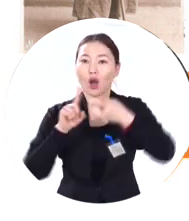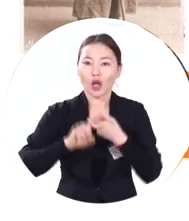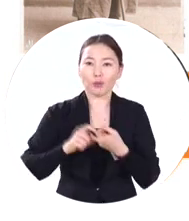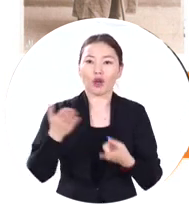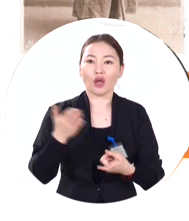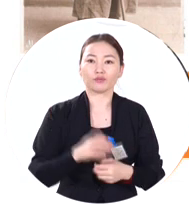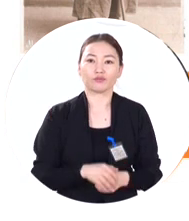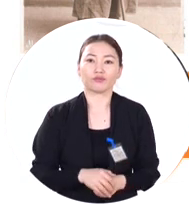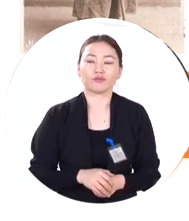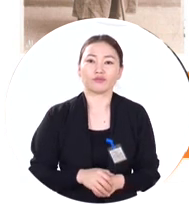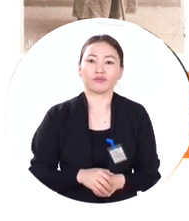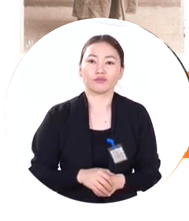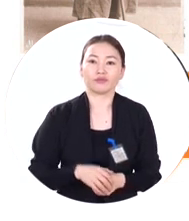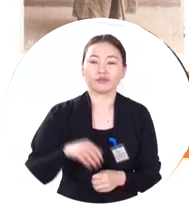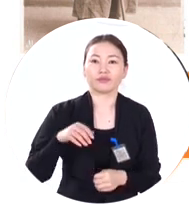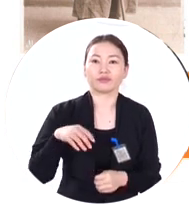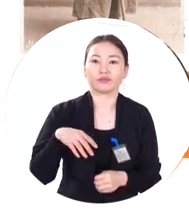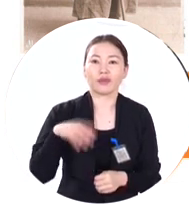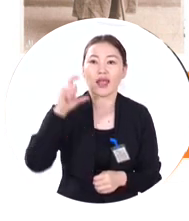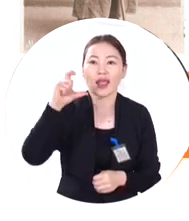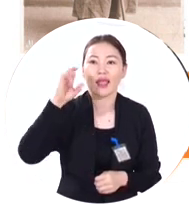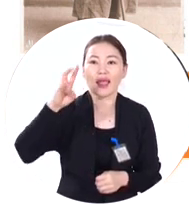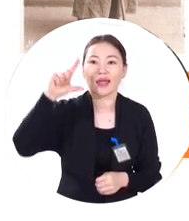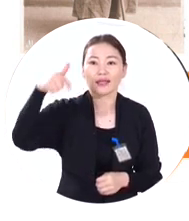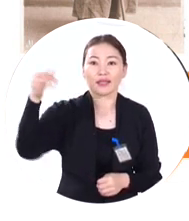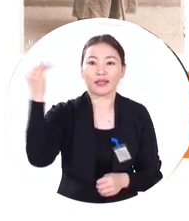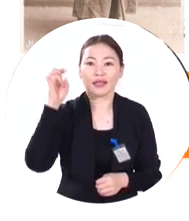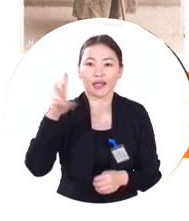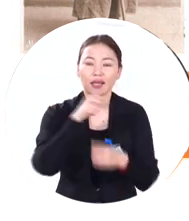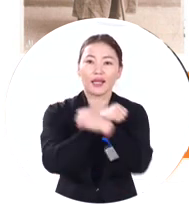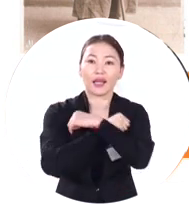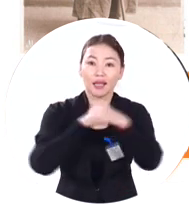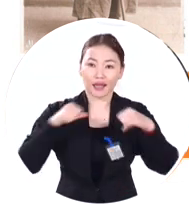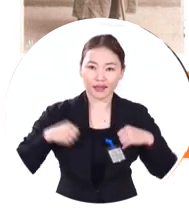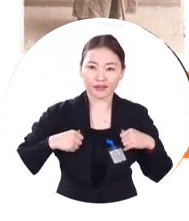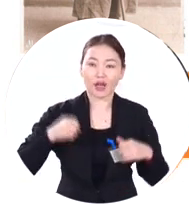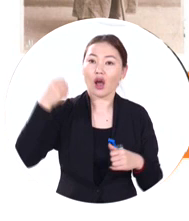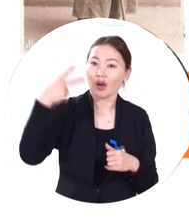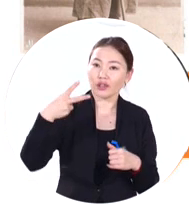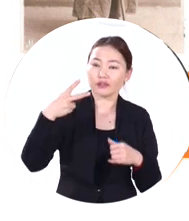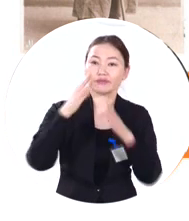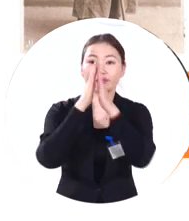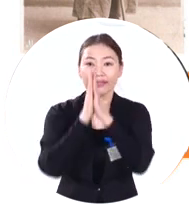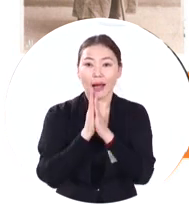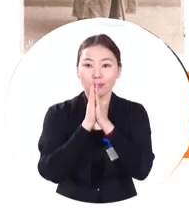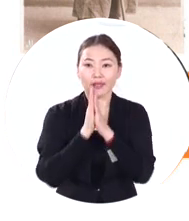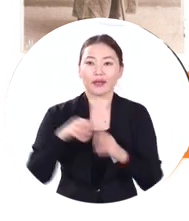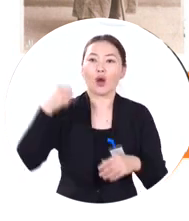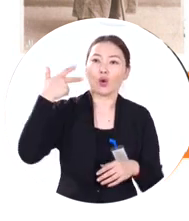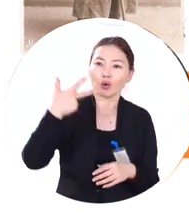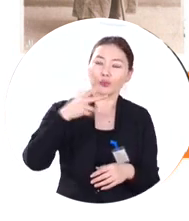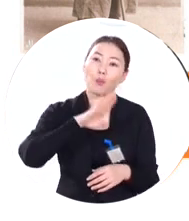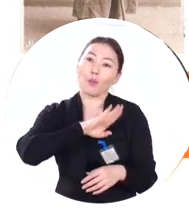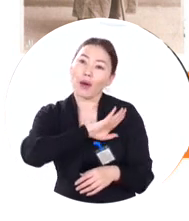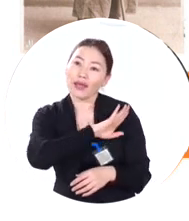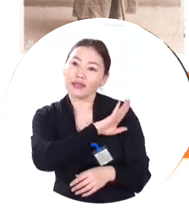дор нь энгийн иргэд, ламнар, баян чинэлэг иргэд, бадарчин гэсэн хувилбарууд байна. Эдгээр хувилбаруудыг A B